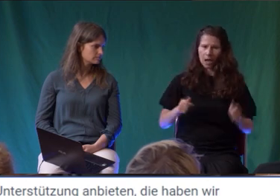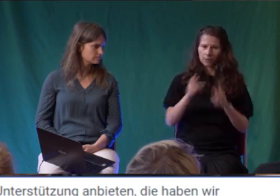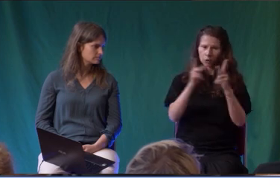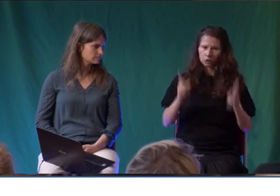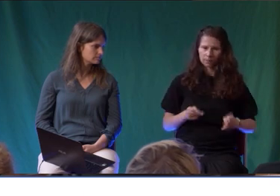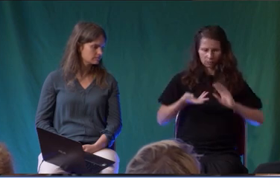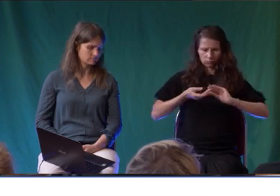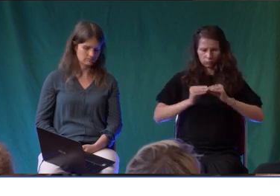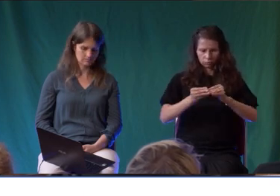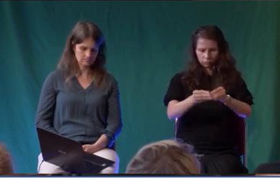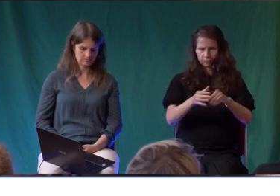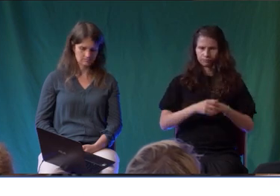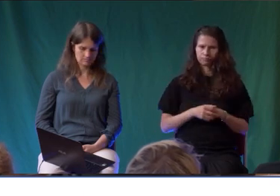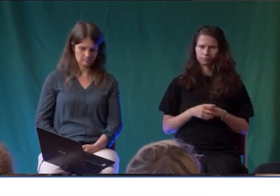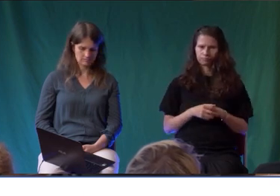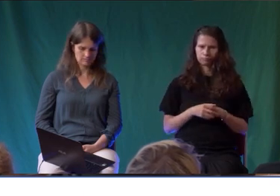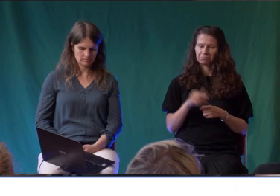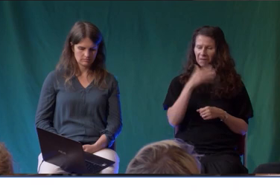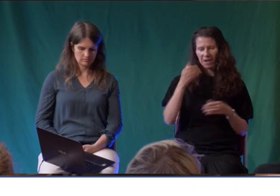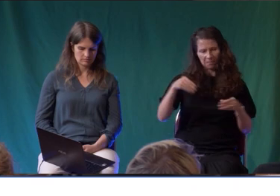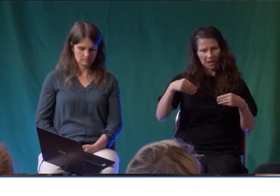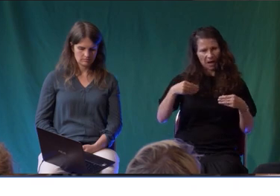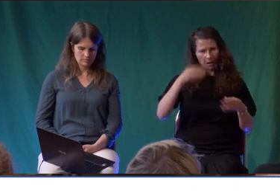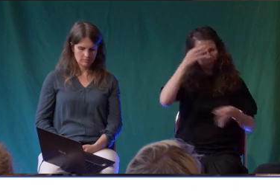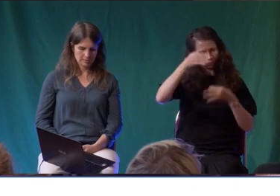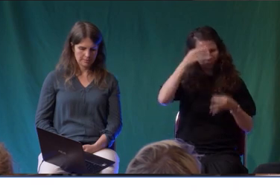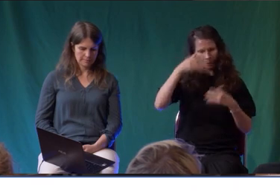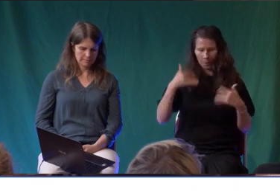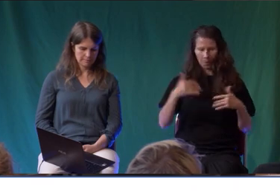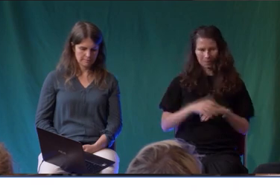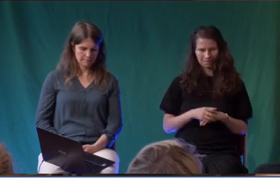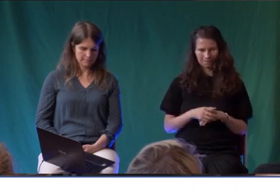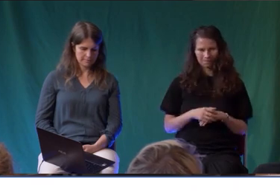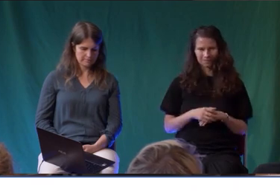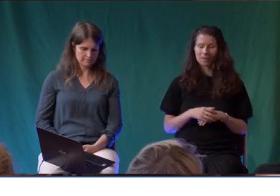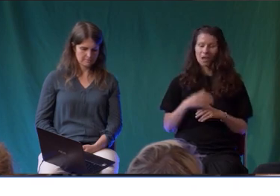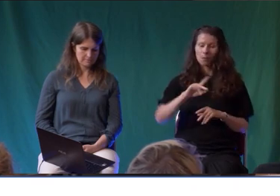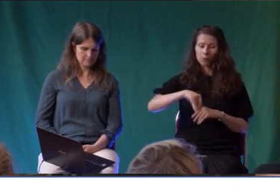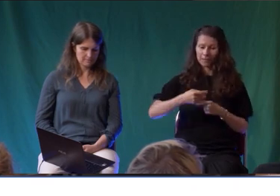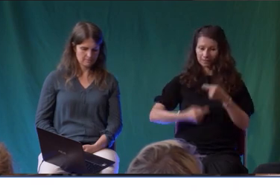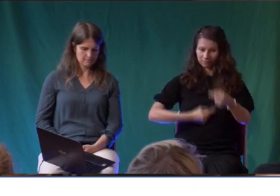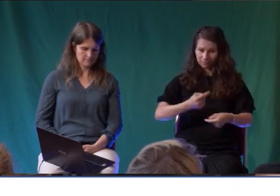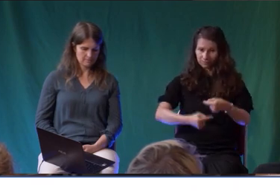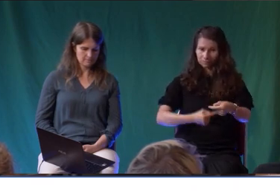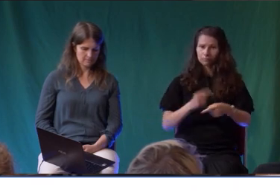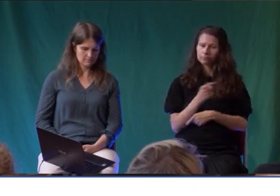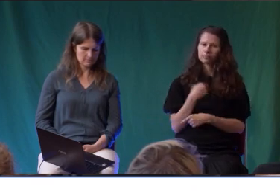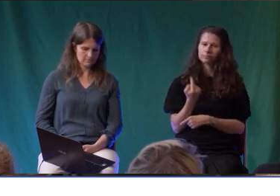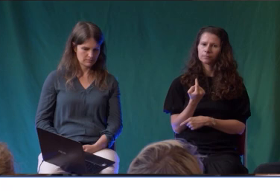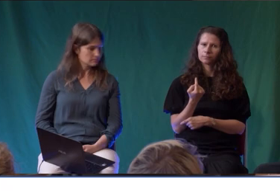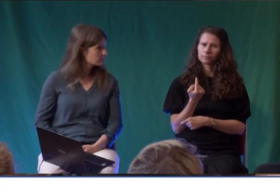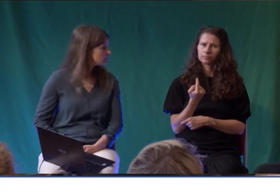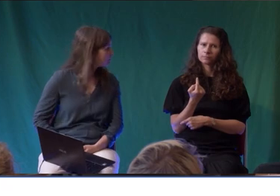und ähm ja ganz viel Material zu entwickeln und ähm verlaufe das Projekt das haben wir dann an zwei Orten